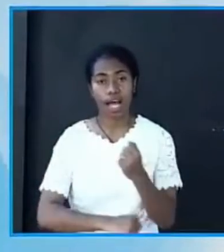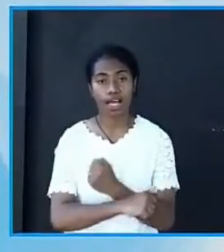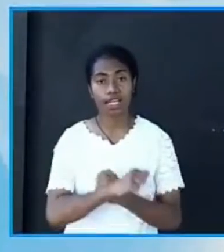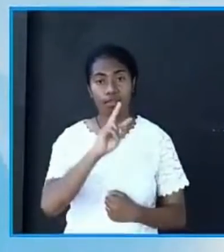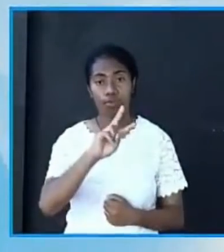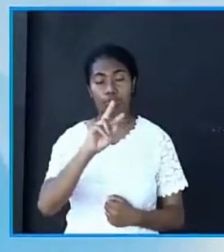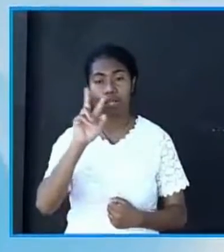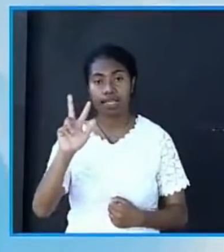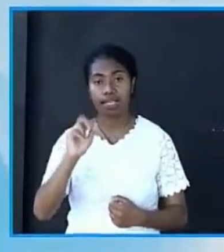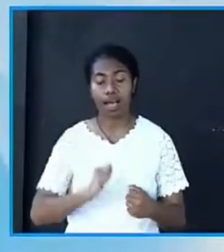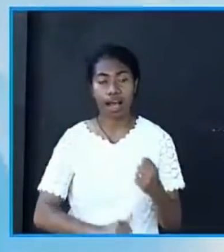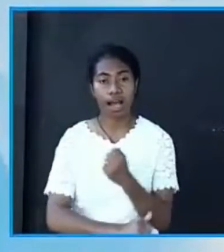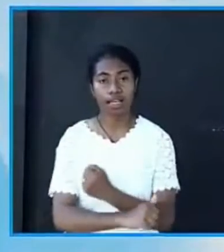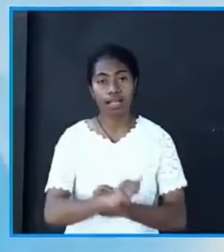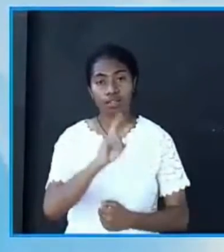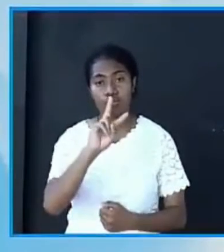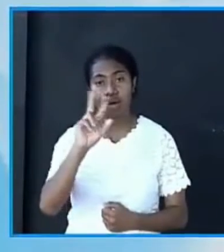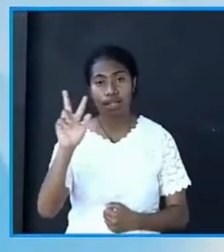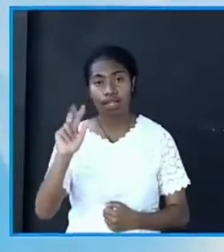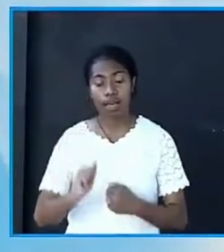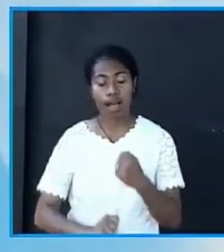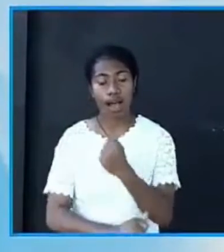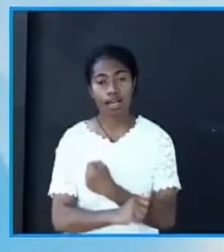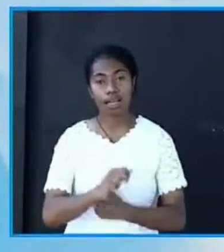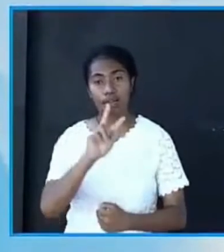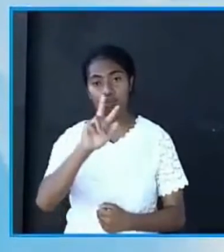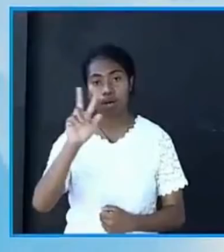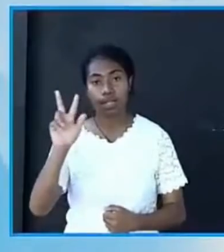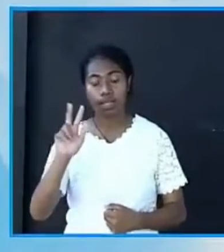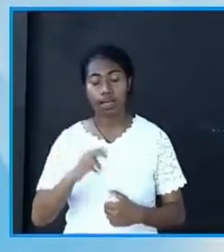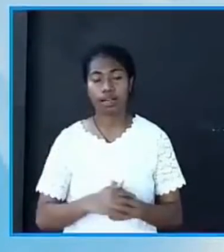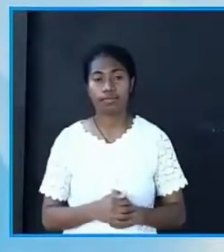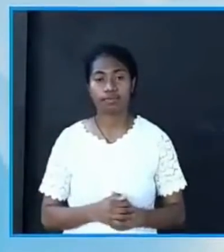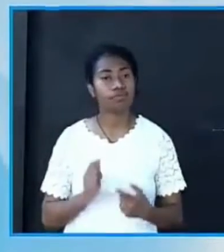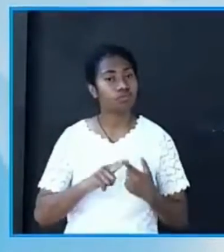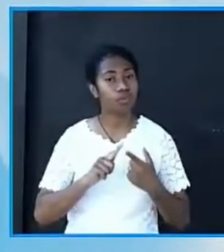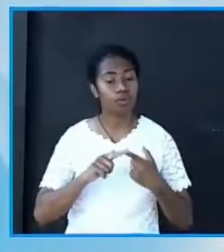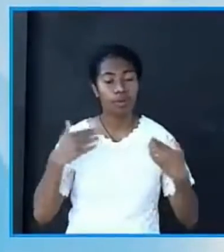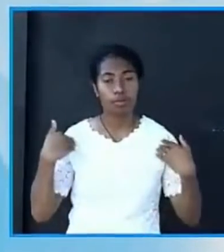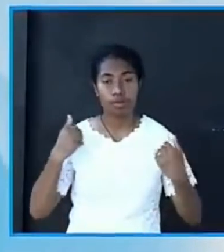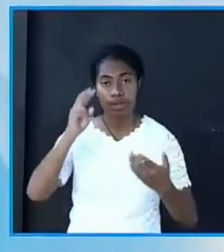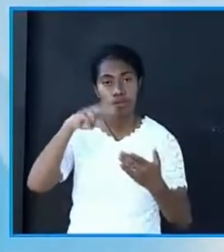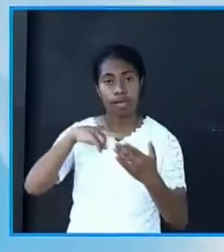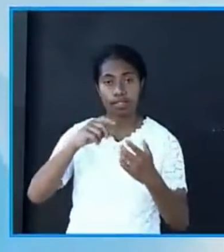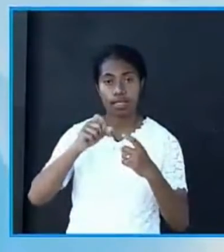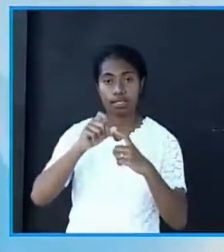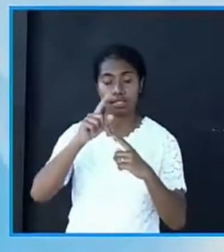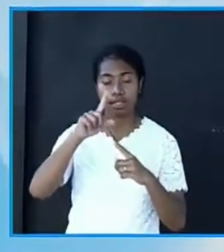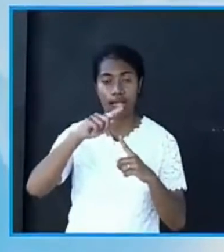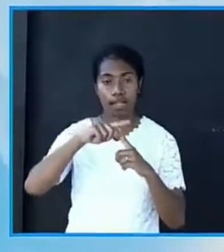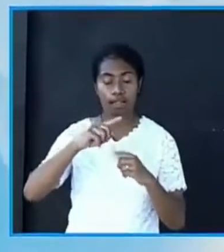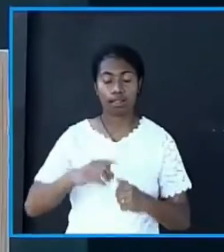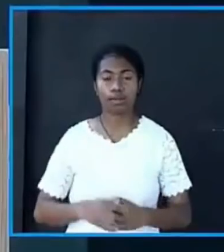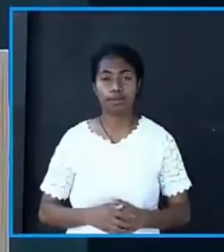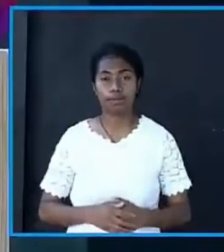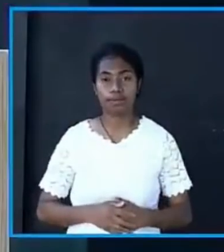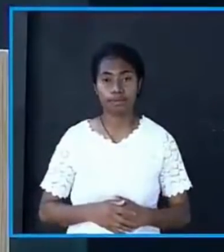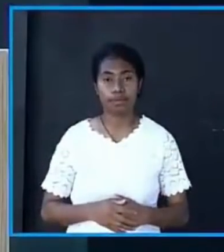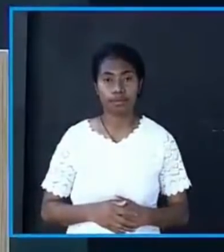itu juga dari pelempar malaikat Tuhan karena dia tidak memberi hormat kepada Allah game mati dimakan cacing-cacing